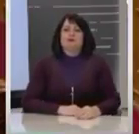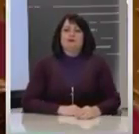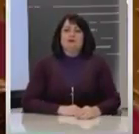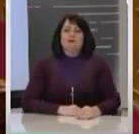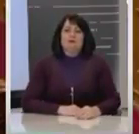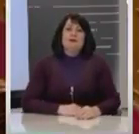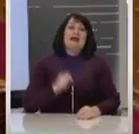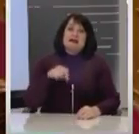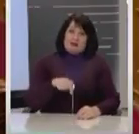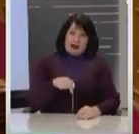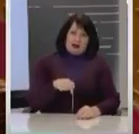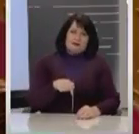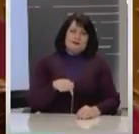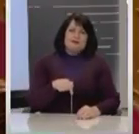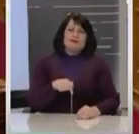Σήμερα λοιπόν